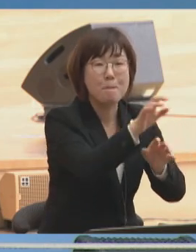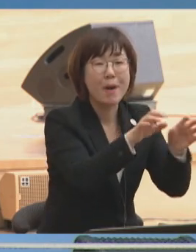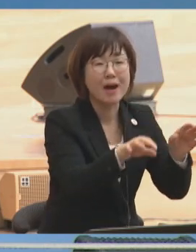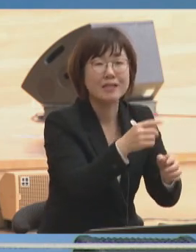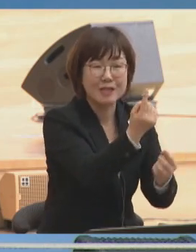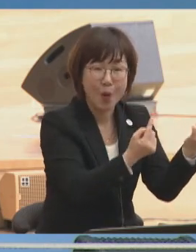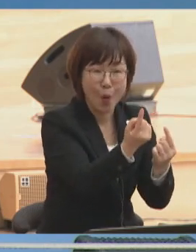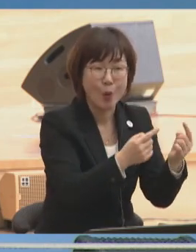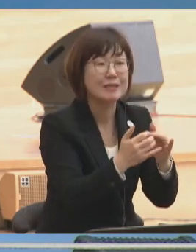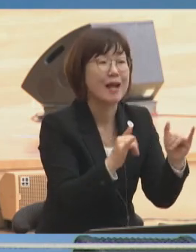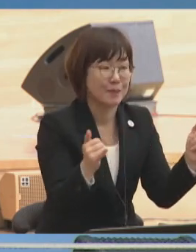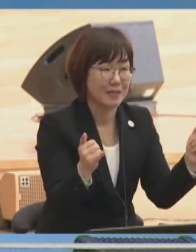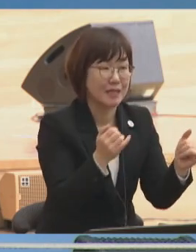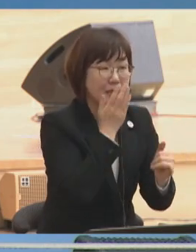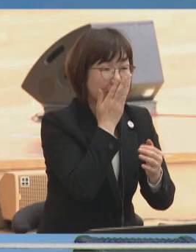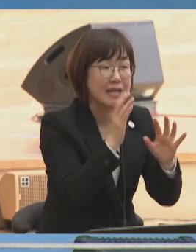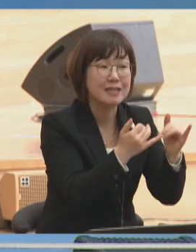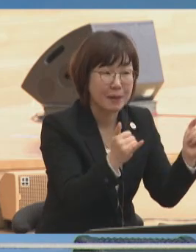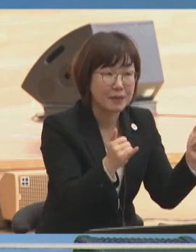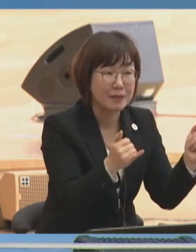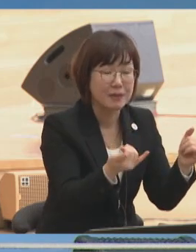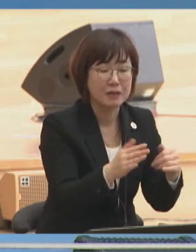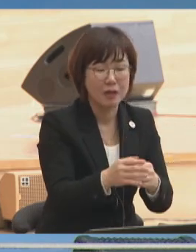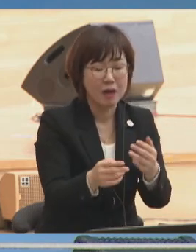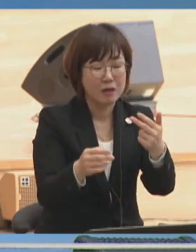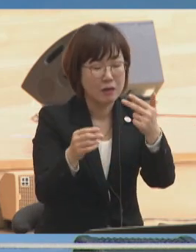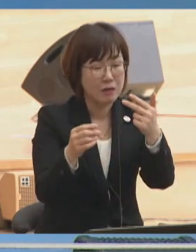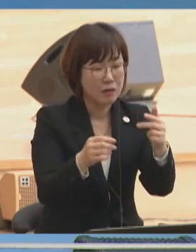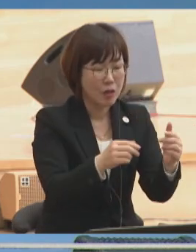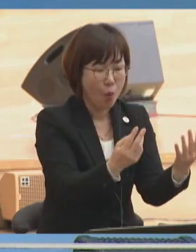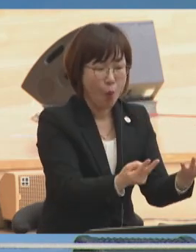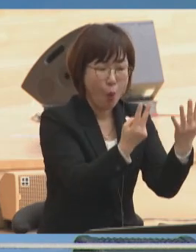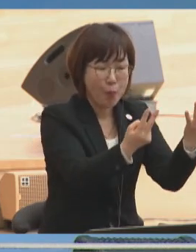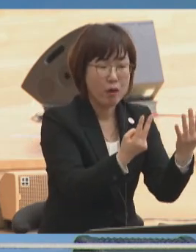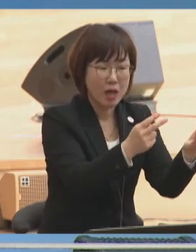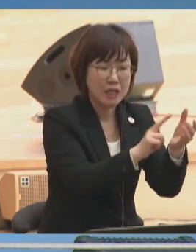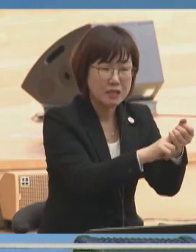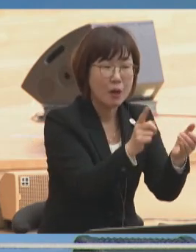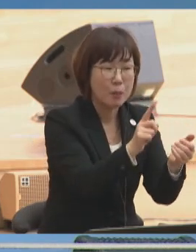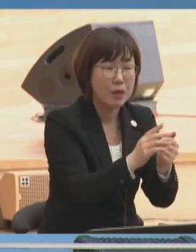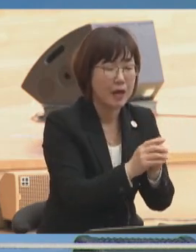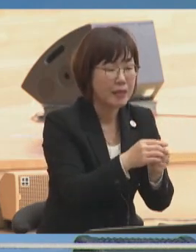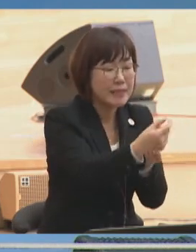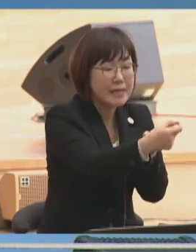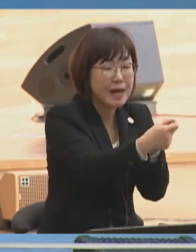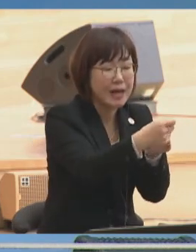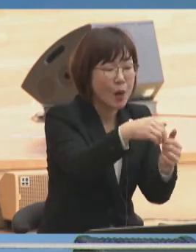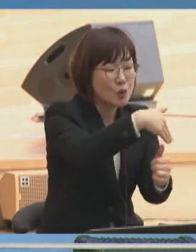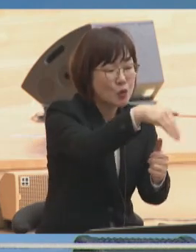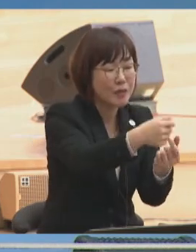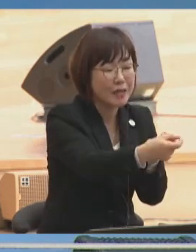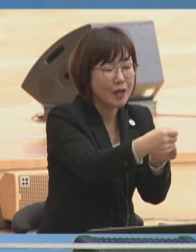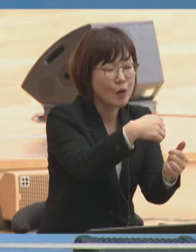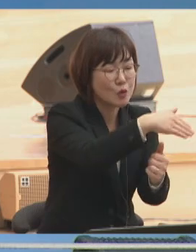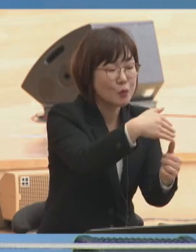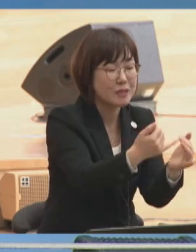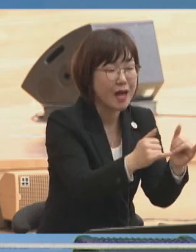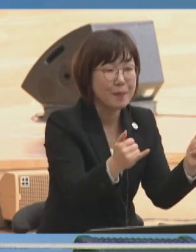거예요. 그러면 오병이어의 기적은 뭐냐? 가까이 있는 이스라엘 백성들, 그냥 가까이 있는